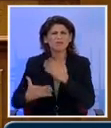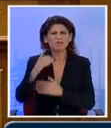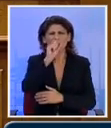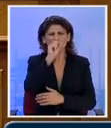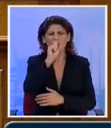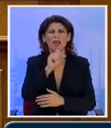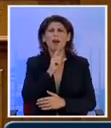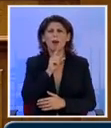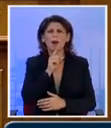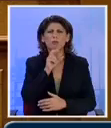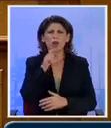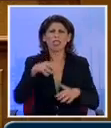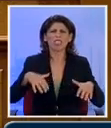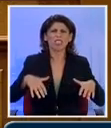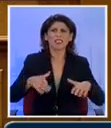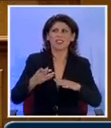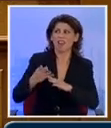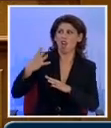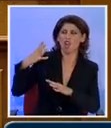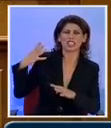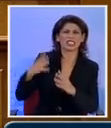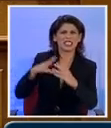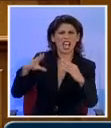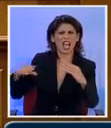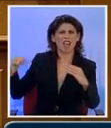τους δεινόσαυρους. Jurassic Park.